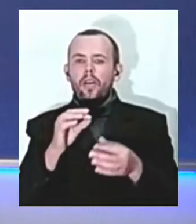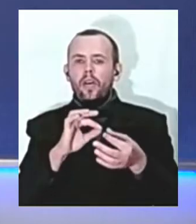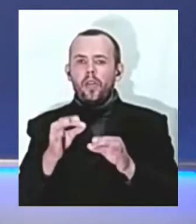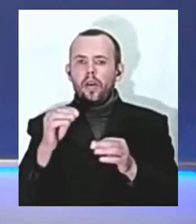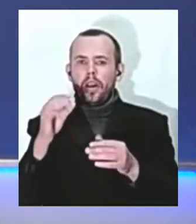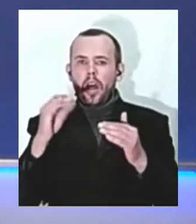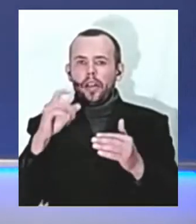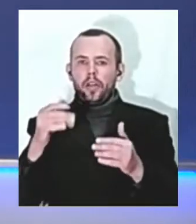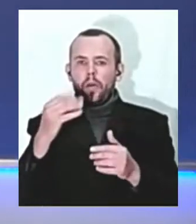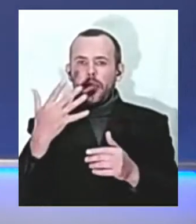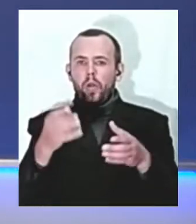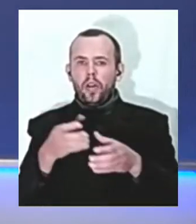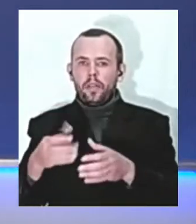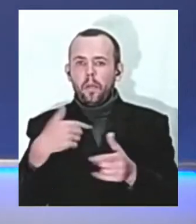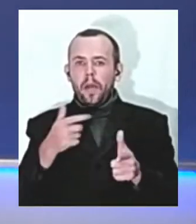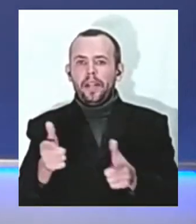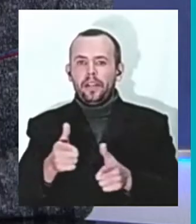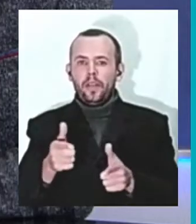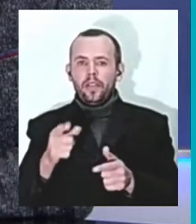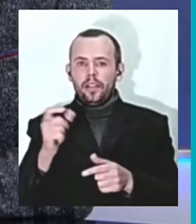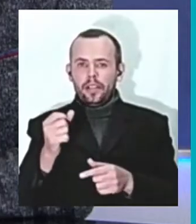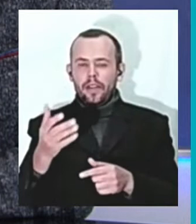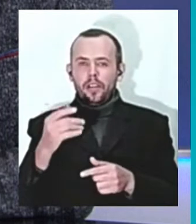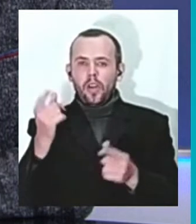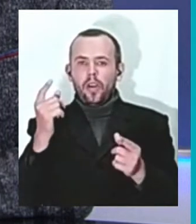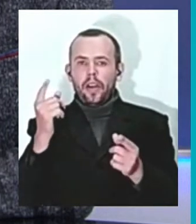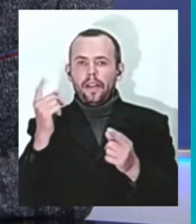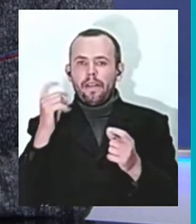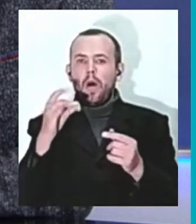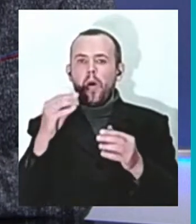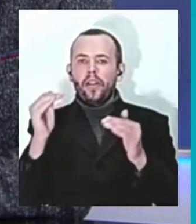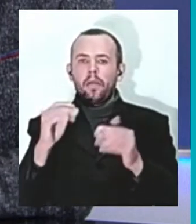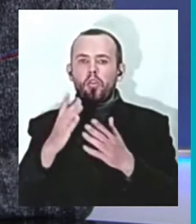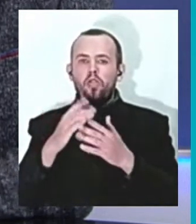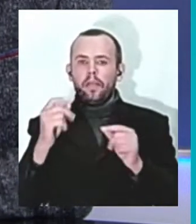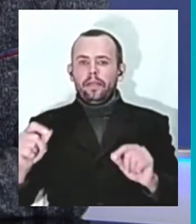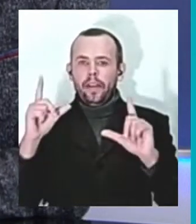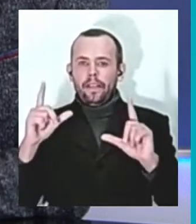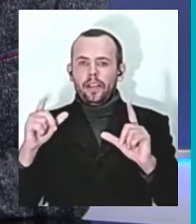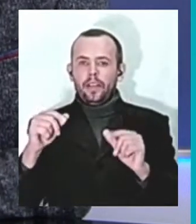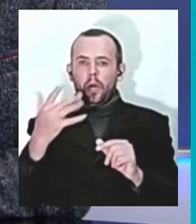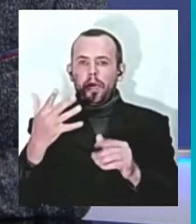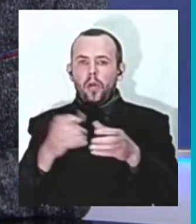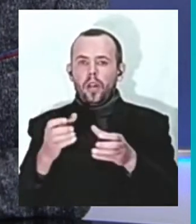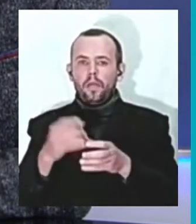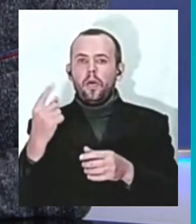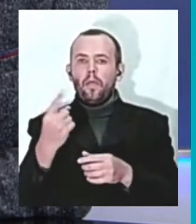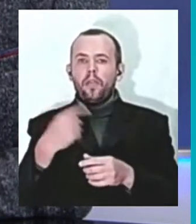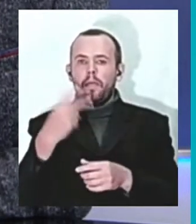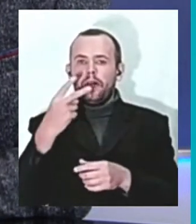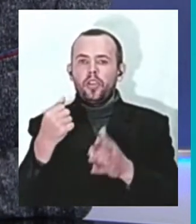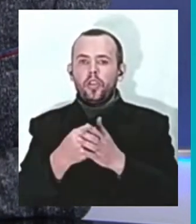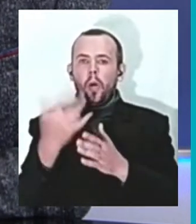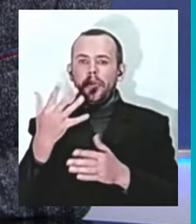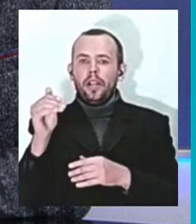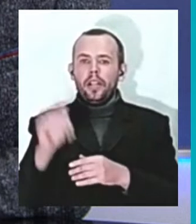групах. Ми підготували інфографіку, попрошу її вивести. 5 груп. Перше, це ми бачимо до 5000 населення.